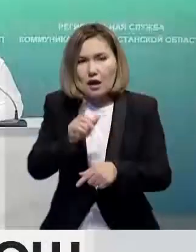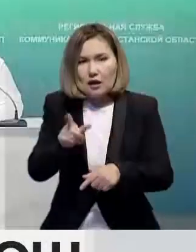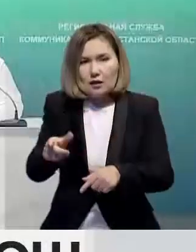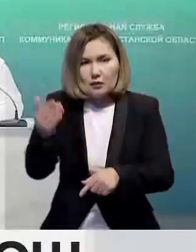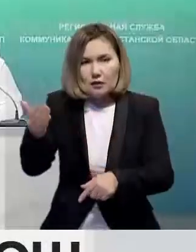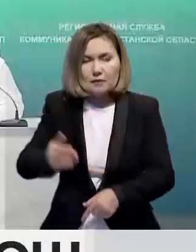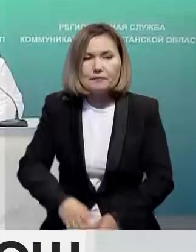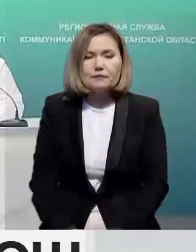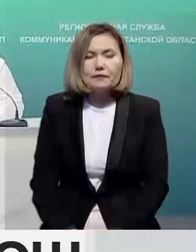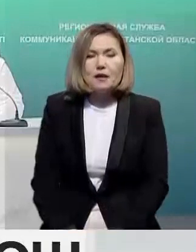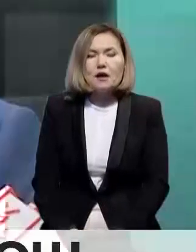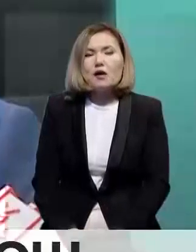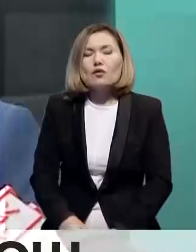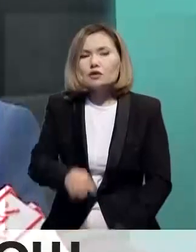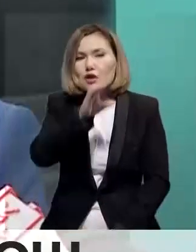Барған азаматтарымыздың өзі